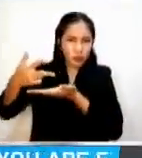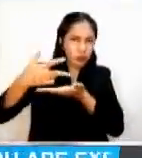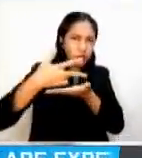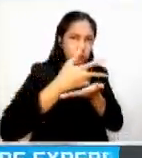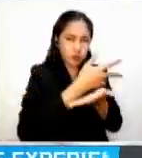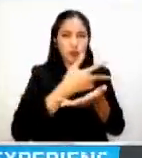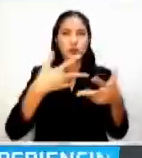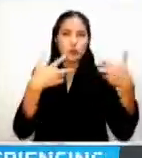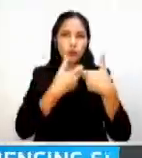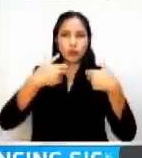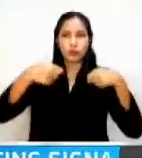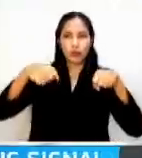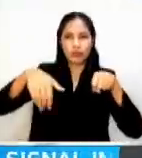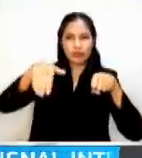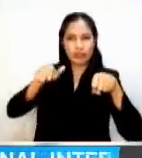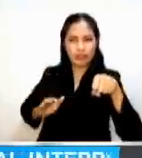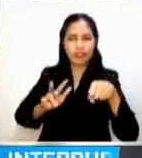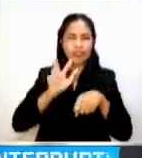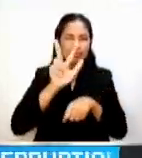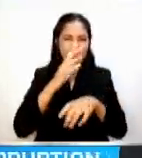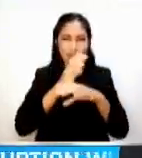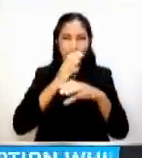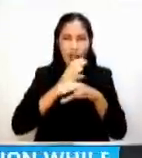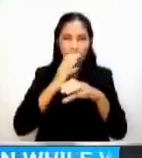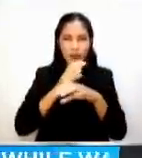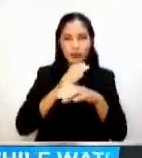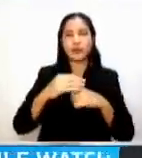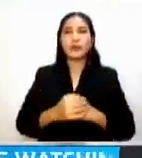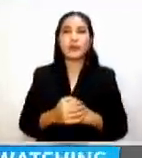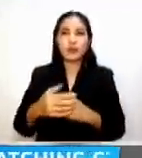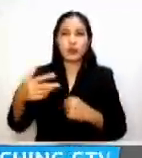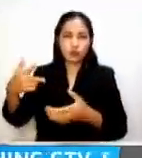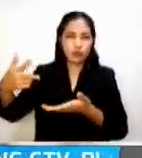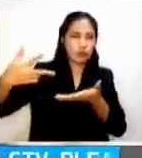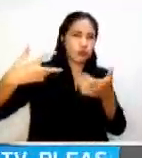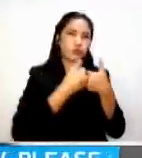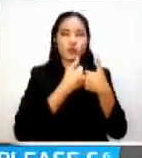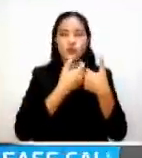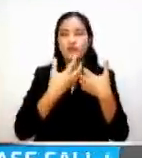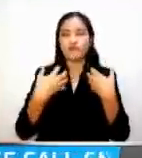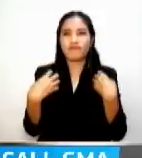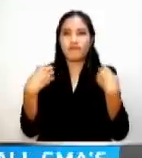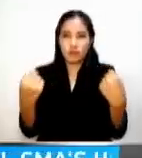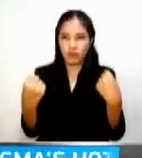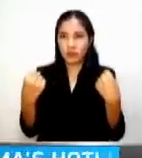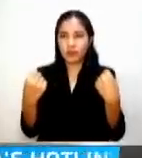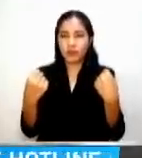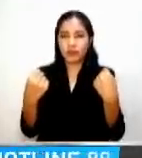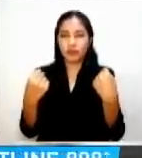sasakyan. Tumilapon din ang ilang pasahero ng mga tricycle sa lakas ng impact. Hanggang sa sumalpok ito sa isang